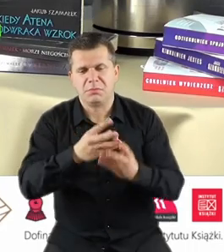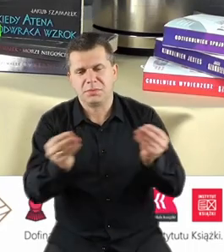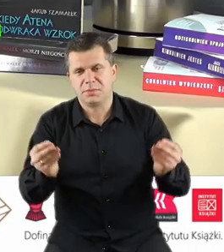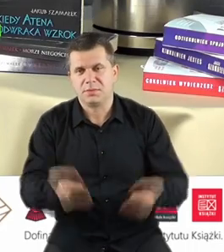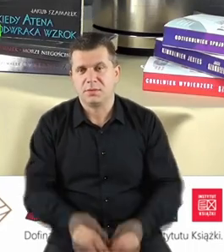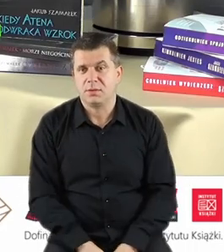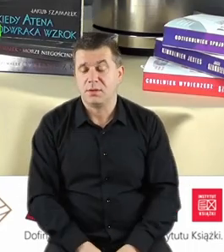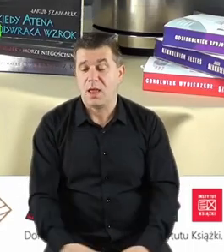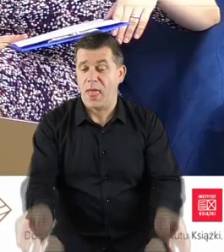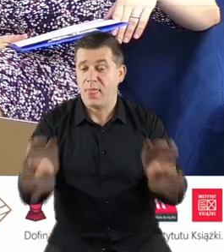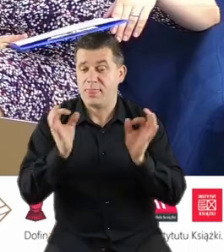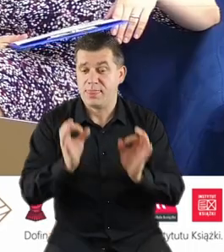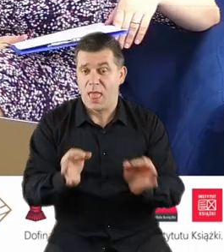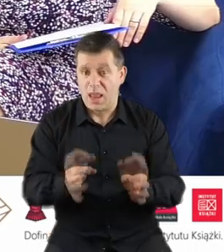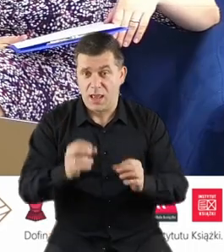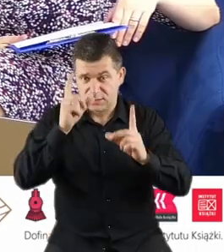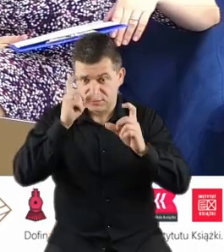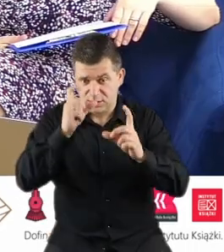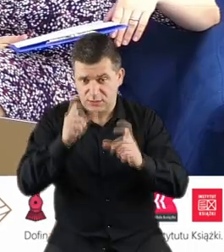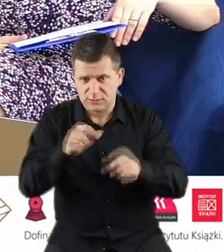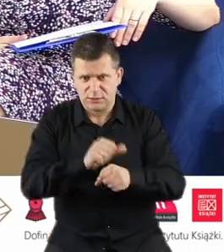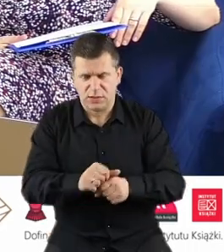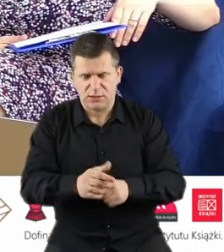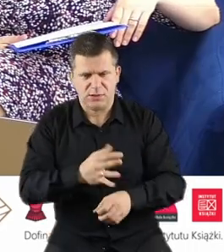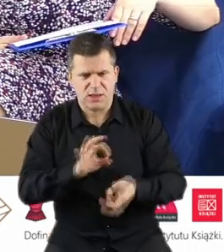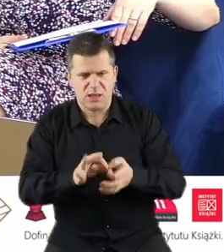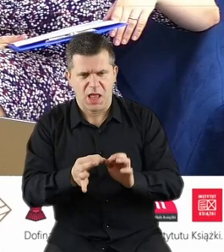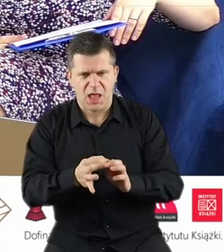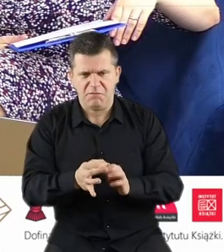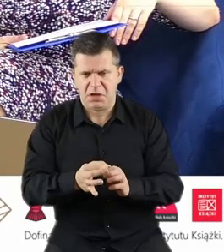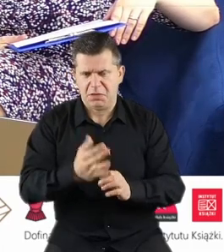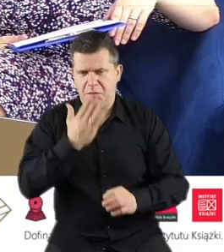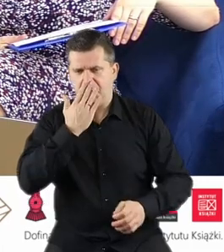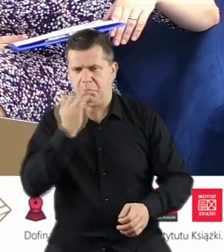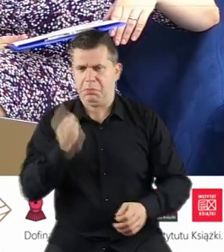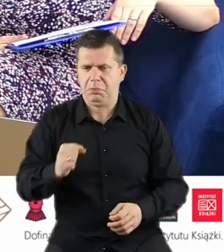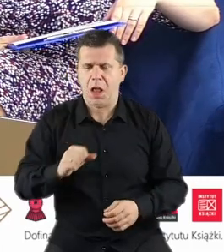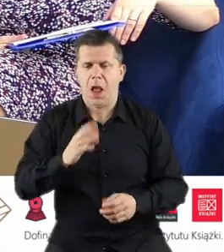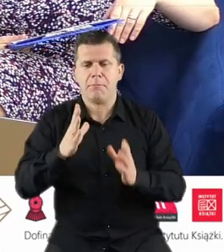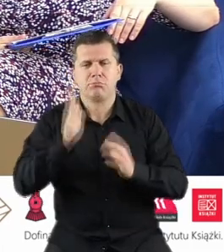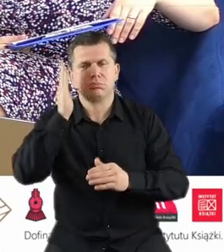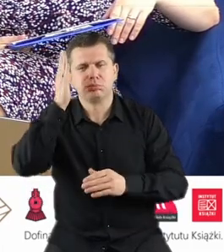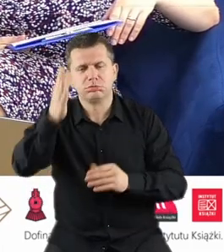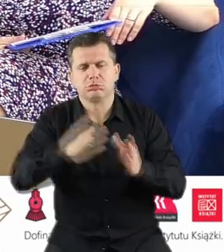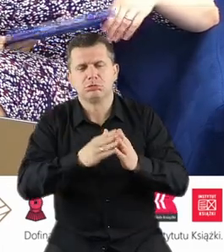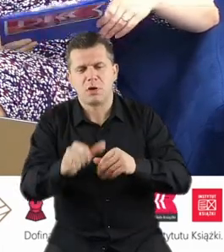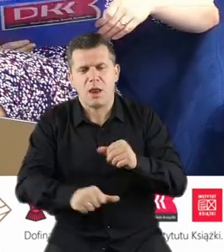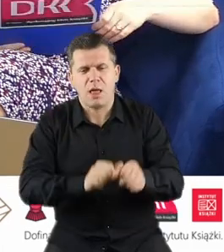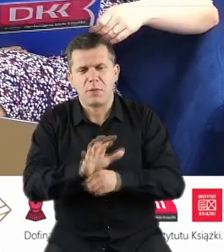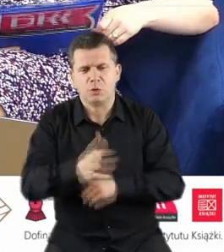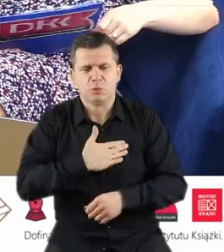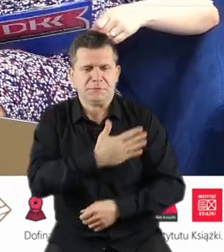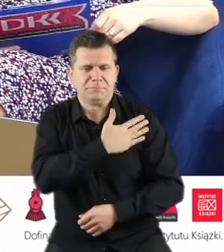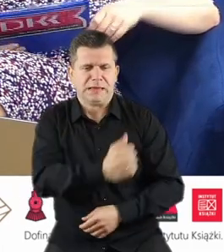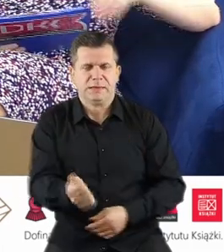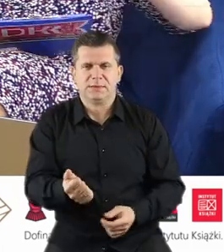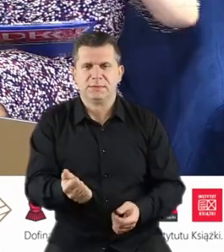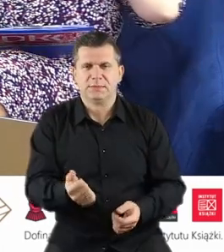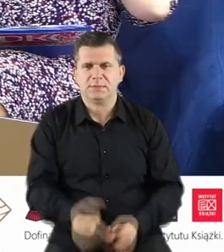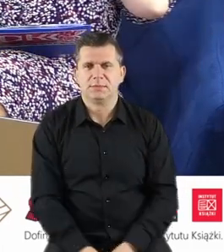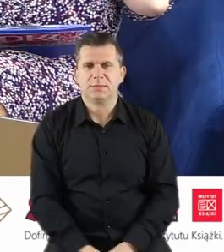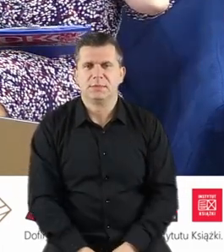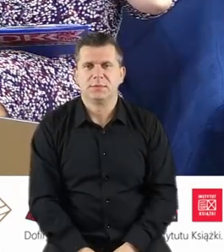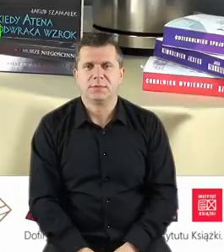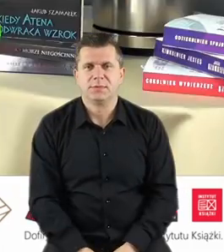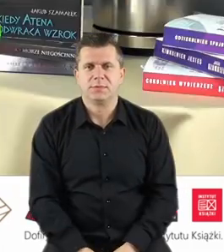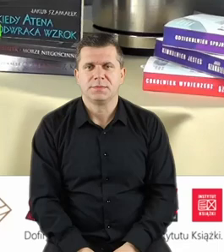danej chwili to zdjęcie się wydaje nawet imponujące grupie to jest znajomych, a za 10 i lat... inna rzecz, a może dokładnie nie być, bo się zmieni kontekst. Natomiast to jakby to